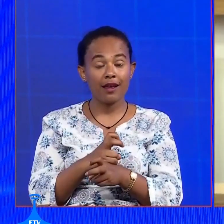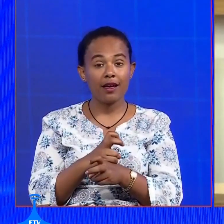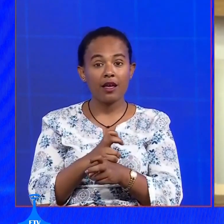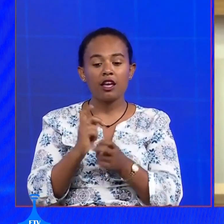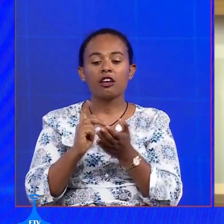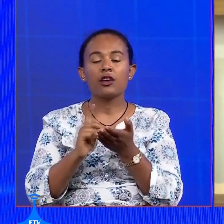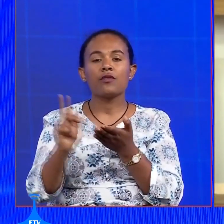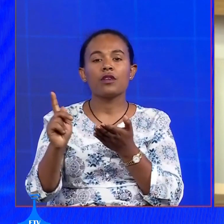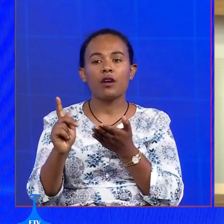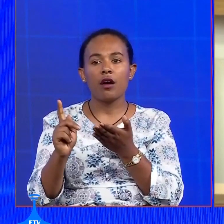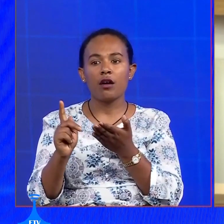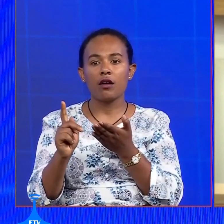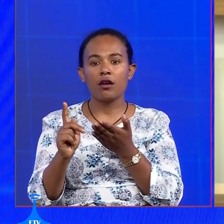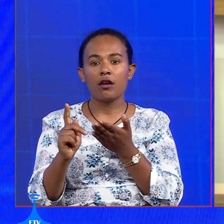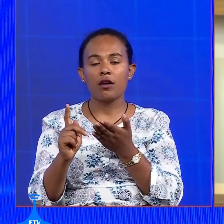كفية سنفلسم